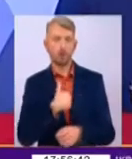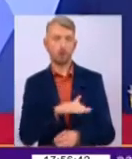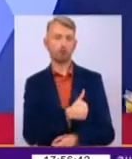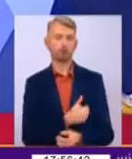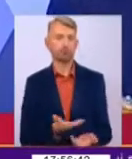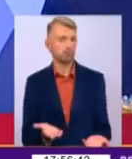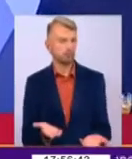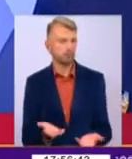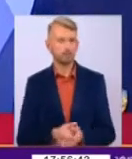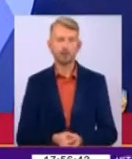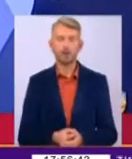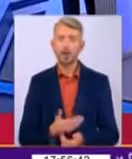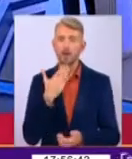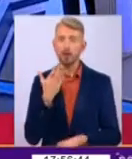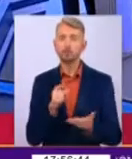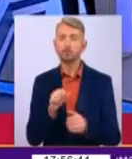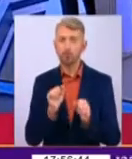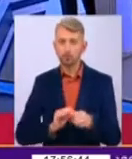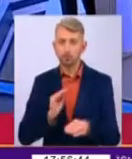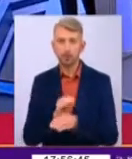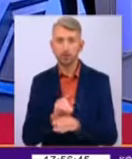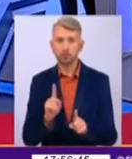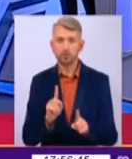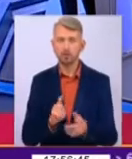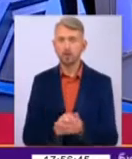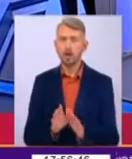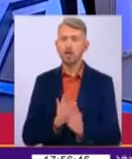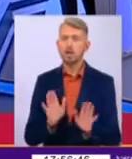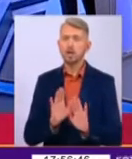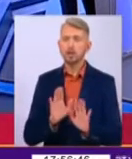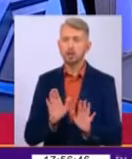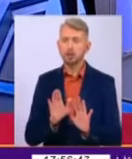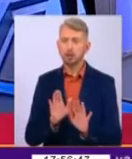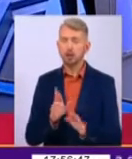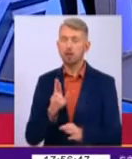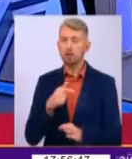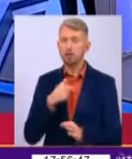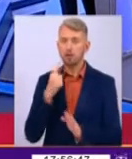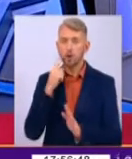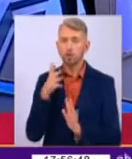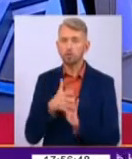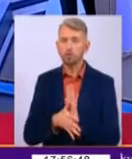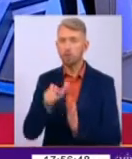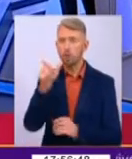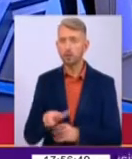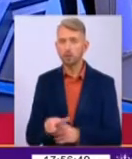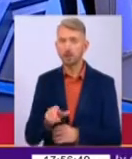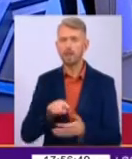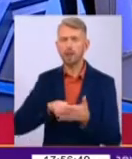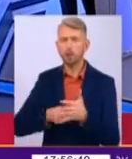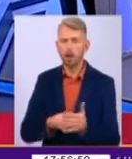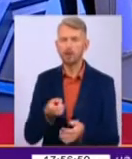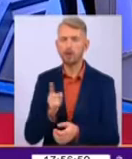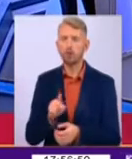Ну. Дякую. Якщо ви можете щось додати? Якщо ні, тільки то я, як зрозумів, саме людина наполягає на